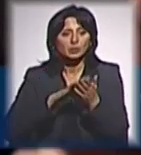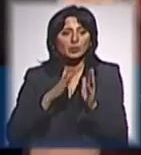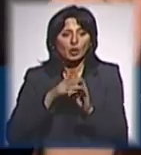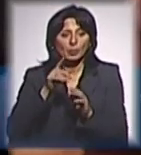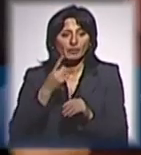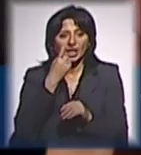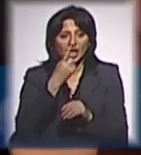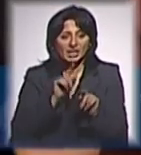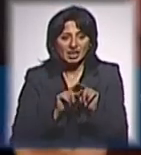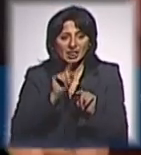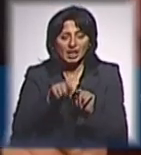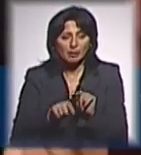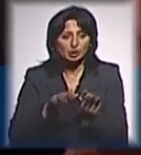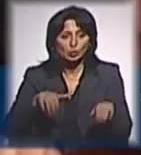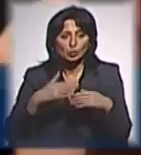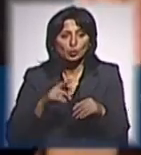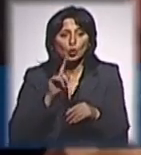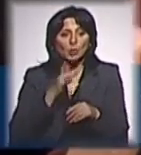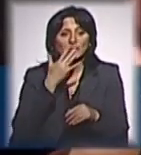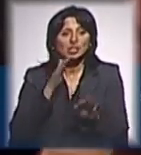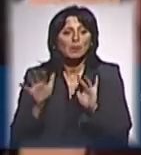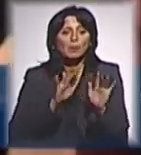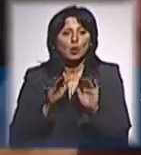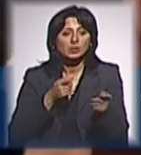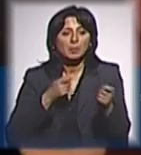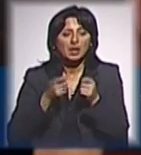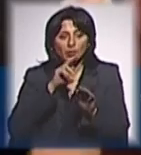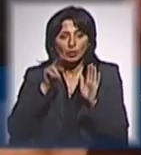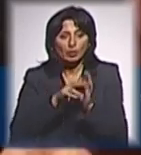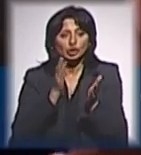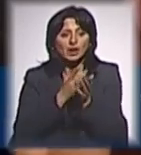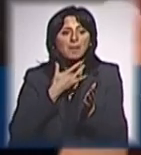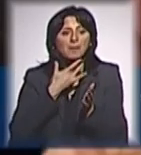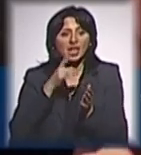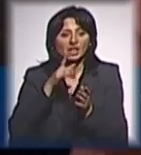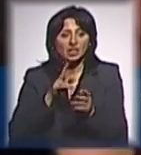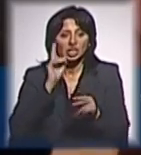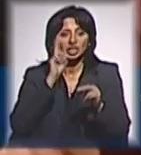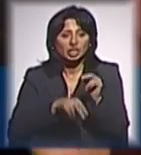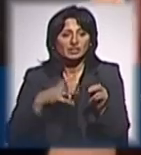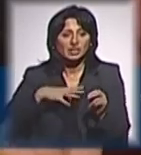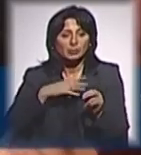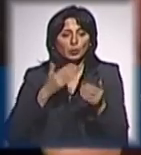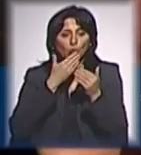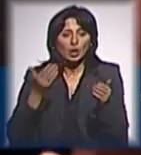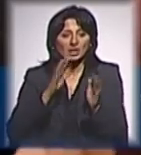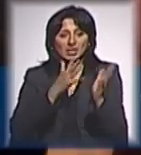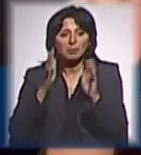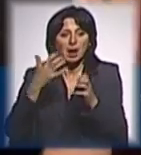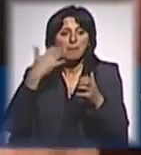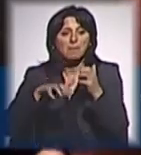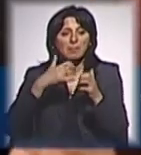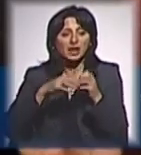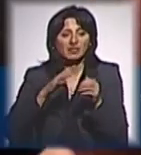პირობებში, ერთი ნაბიჯი არ გადადგმა საიმისოდ, რომ ნაციონალური მოძრაობის მართლობის ქვეშ არსებული მერიას შეეწყვიტა თბილისის უკანასკნელი ბაღების,